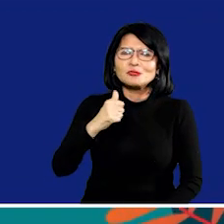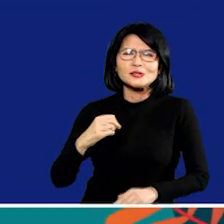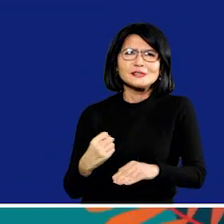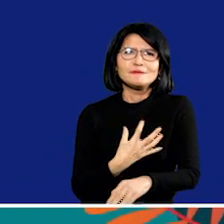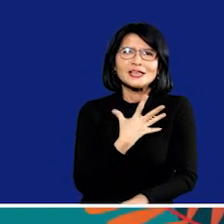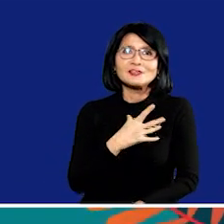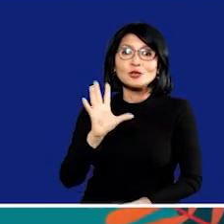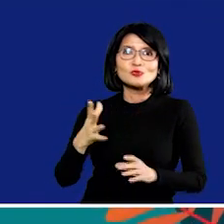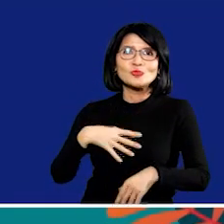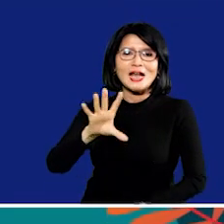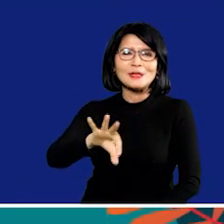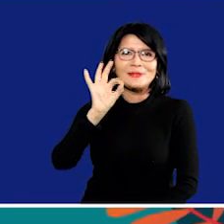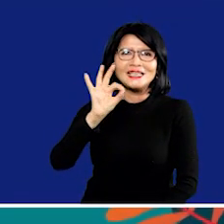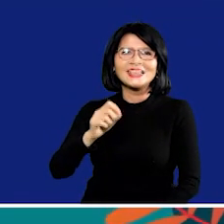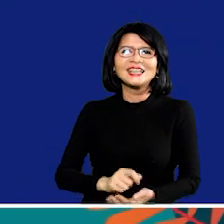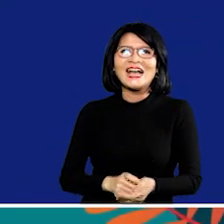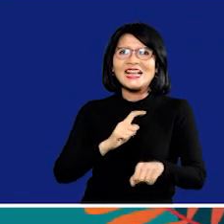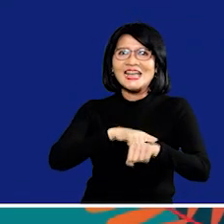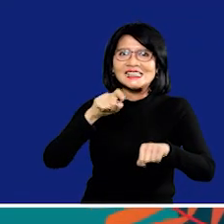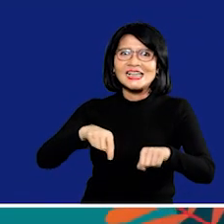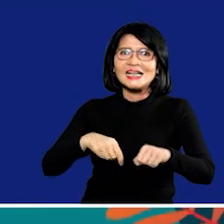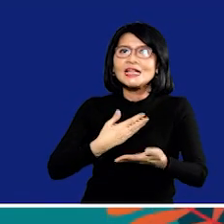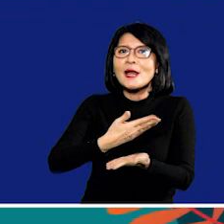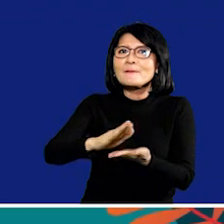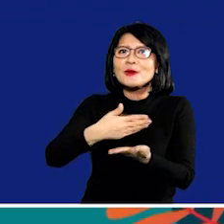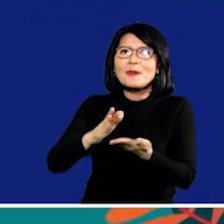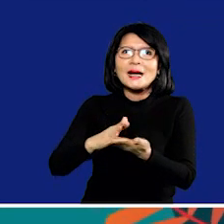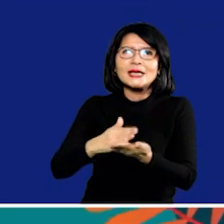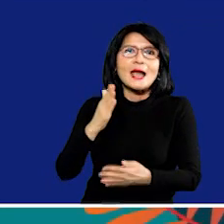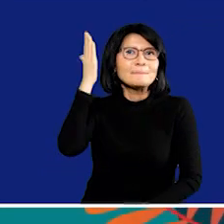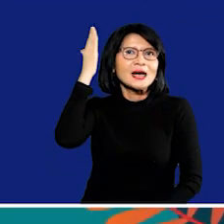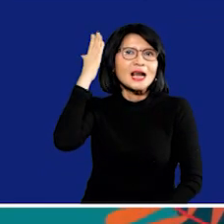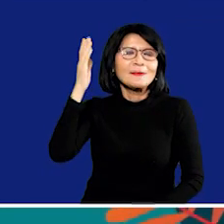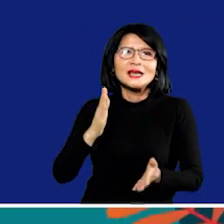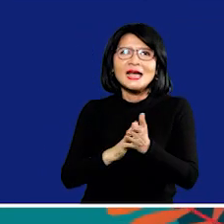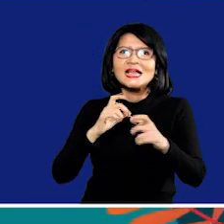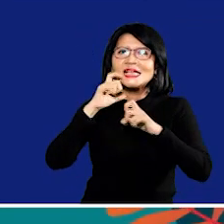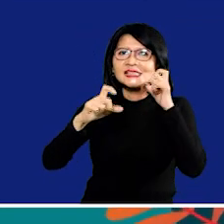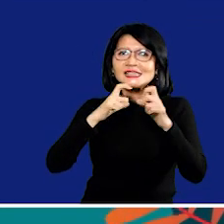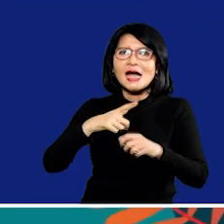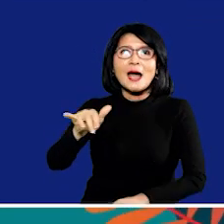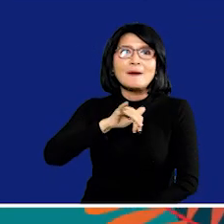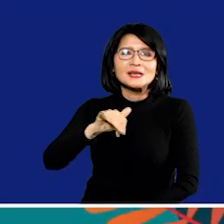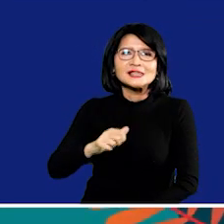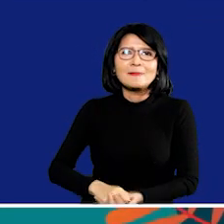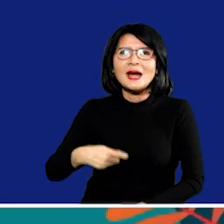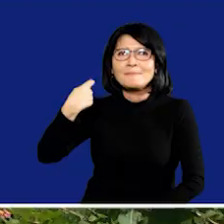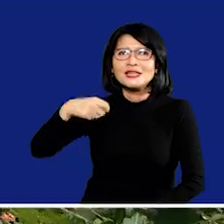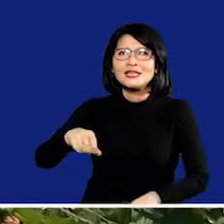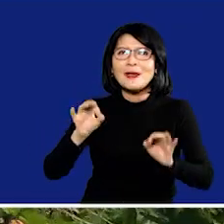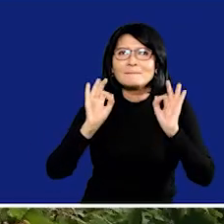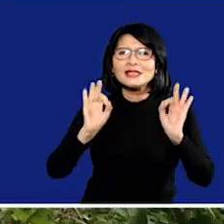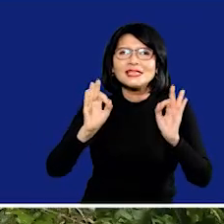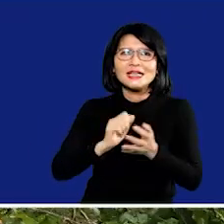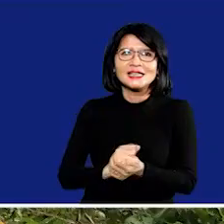dan inspiratif telah terpilih, dan kini mereka akan berbagi pengalaman dan cerita dengan Mas Menteri Nadiem Anwar